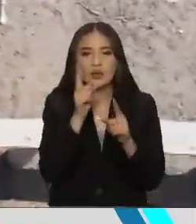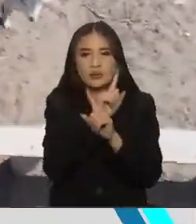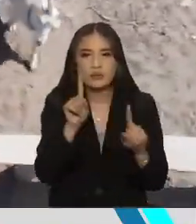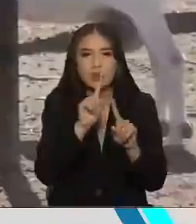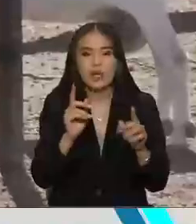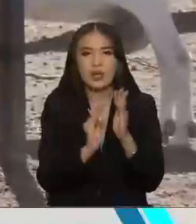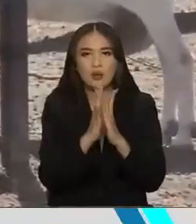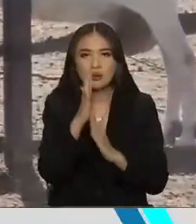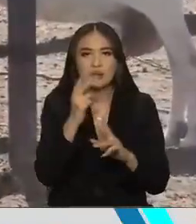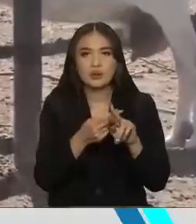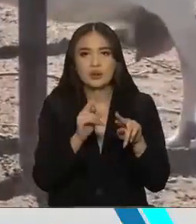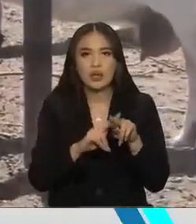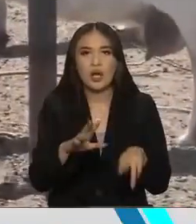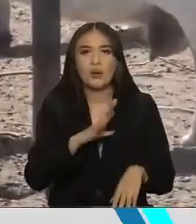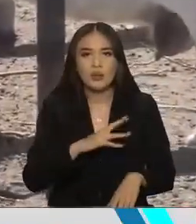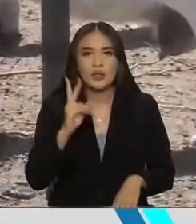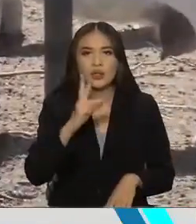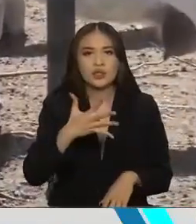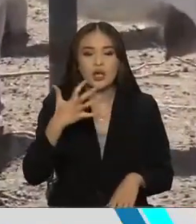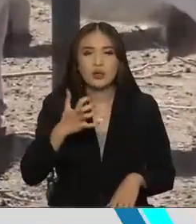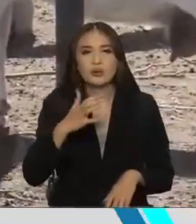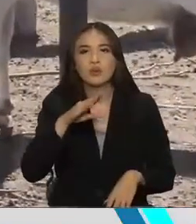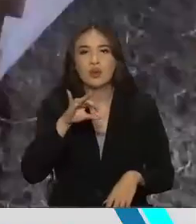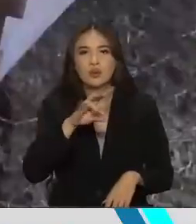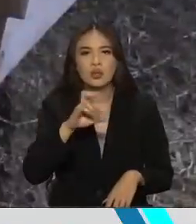өсіреді. Олардан айына 2,5 тонна сүт өндіреді.